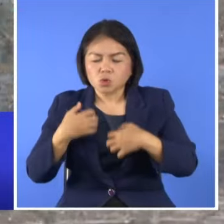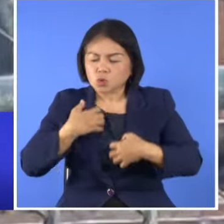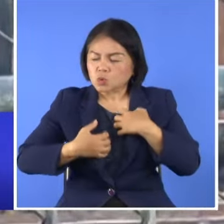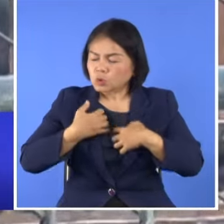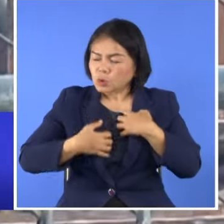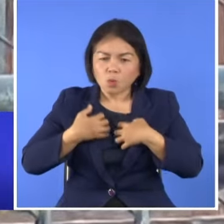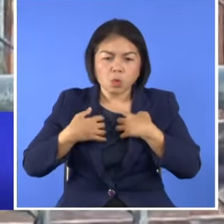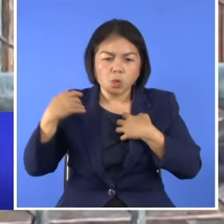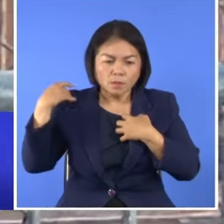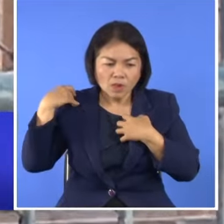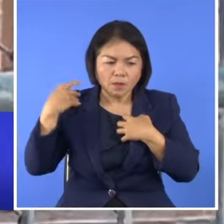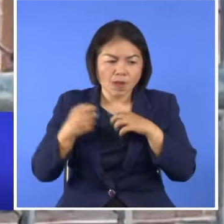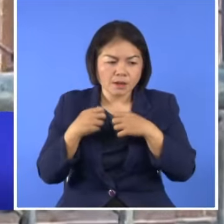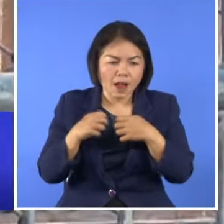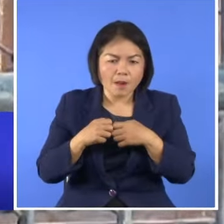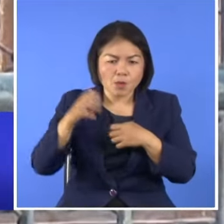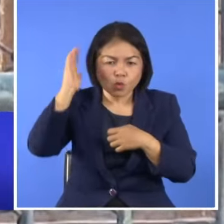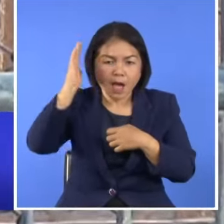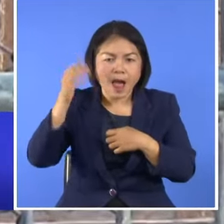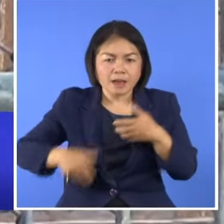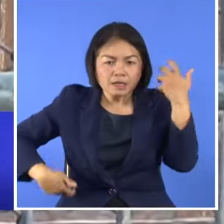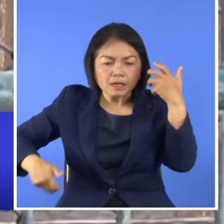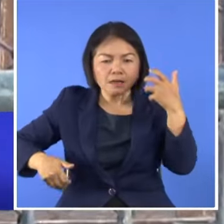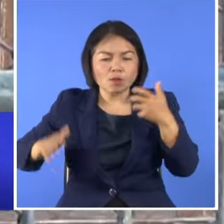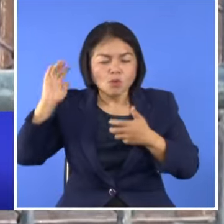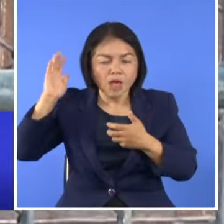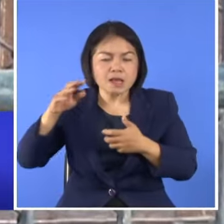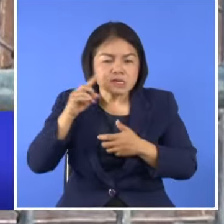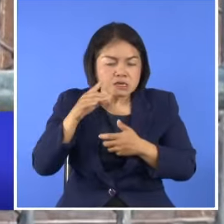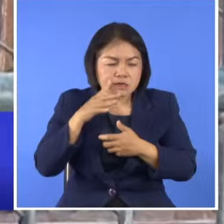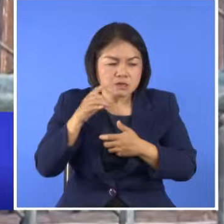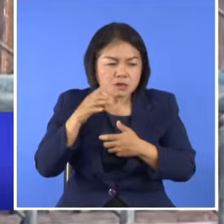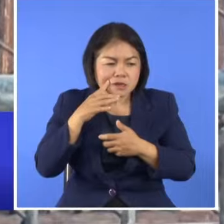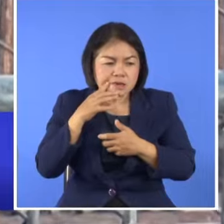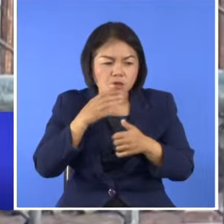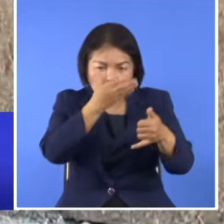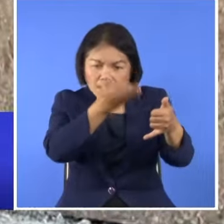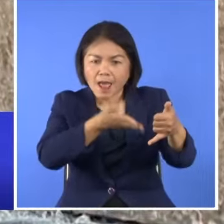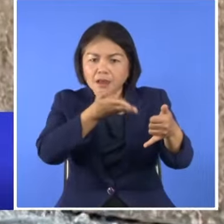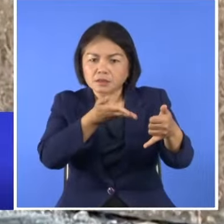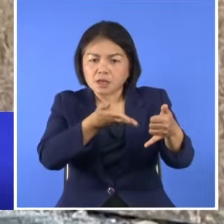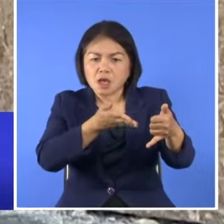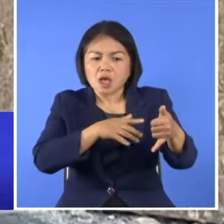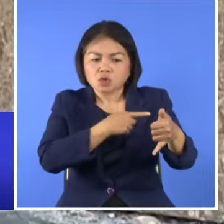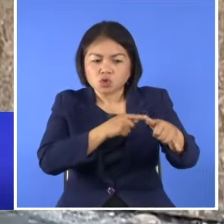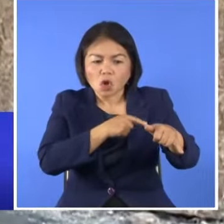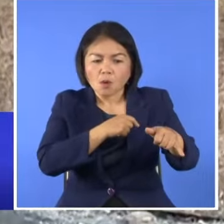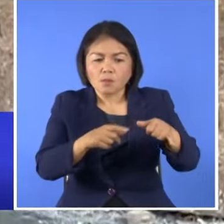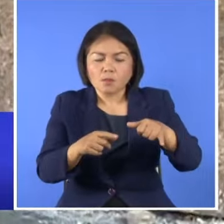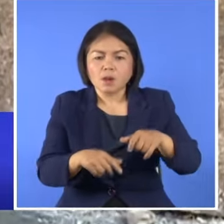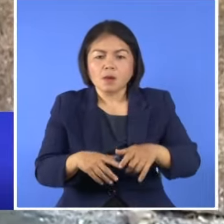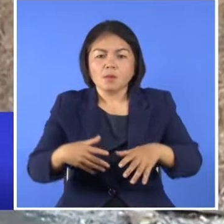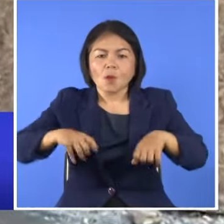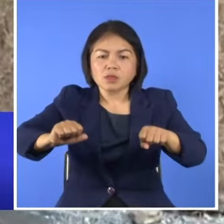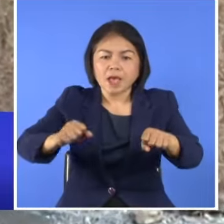เนี่ยมันขาดไปนิดนึงเป็นลิงเพศผู้เนี่ยนิสัยเจ้าชู้นี่นิสัยเจ้าชู้ชอบกระโดดขึ้นมอเตอร์ไซค์ของชาวบ้าน